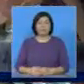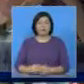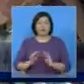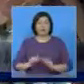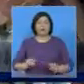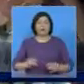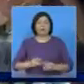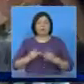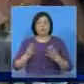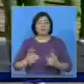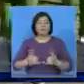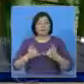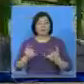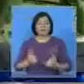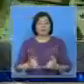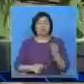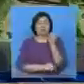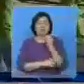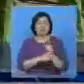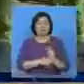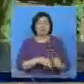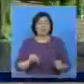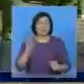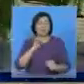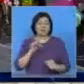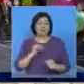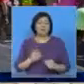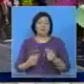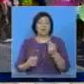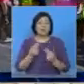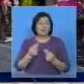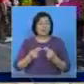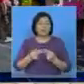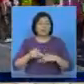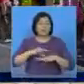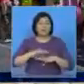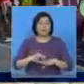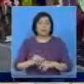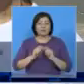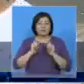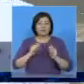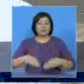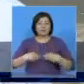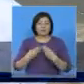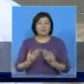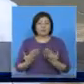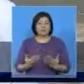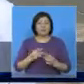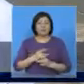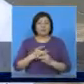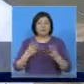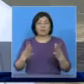Балалар мерекесіне қызметкерлер қызу дайындалған, түрлі кейіпте би билеп, ән шырқап, барлығына сыйлық тарту етті. Бүгінгі